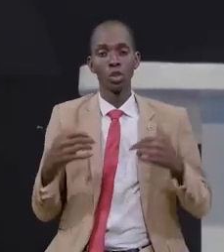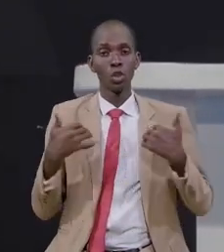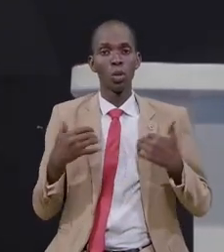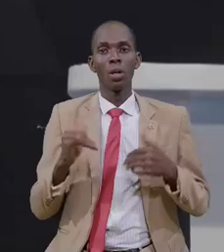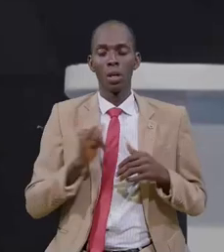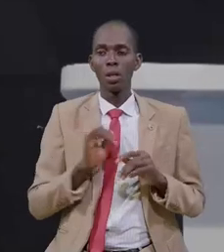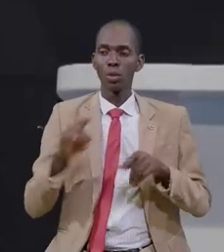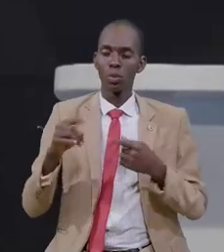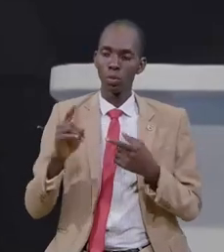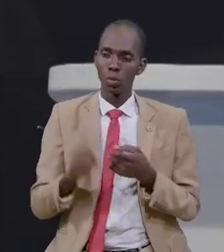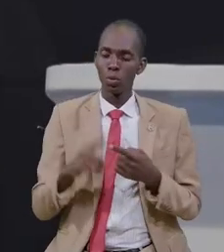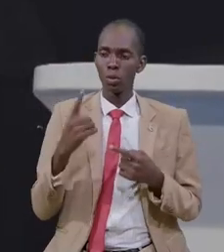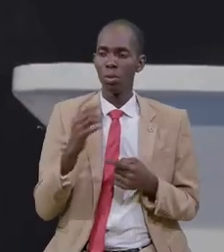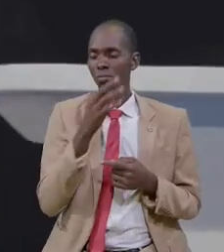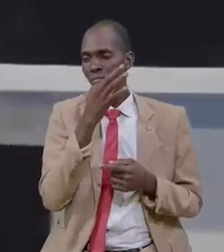seul, samedi,